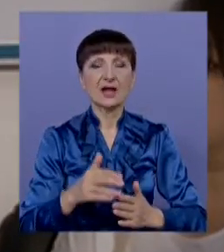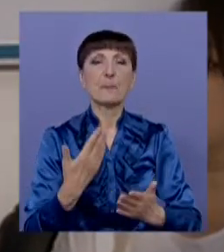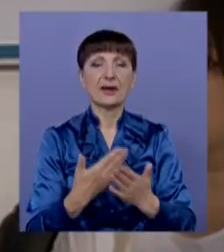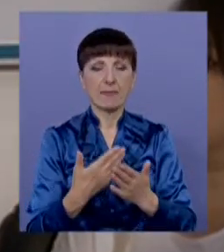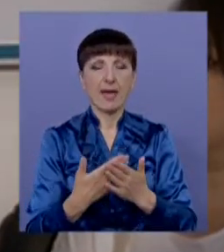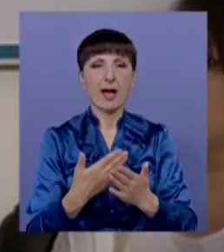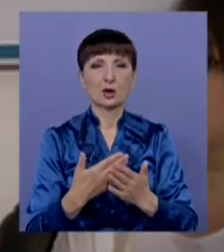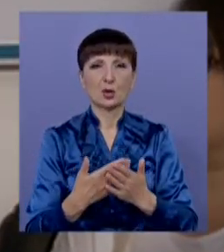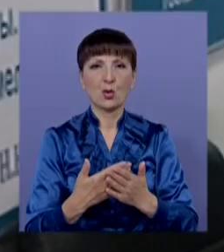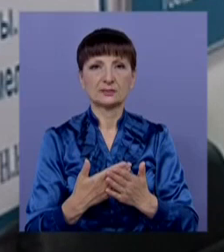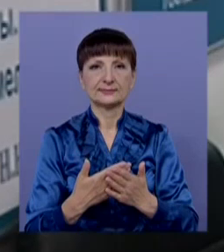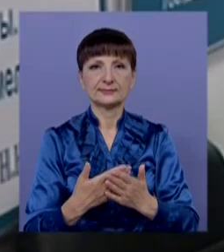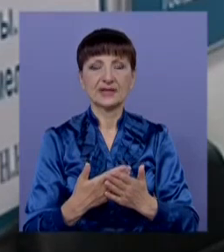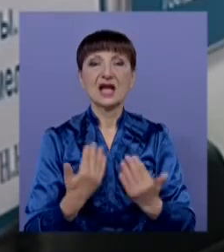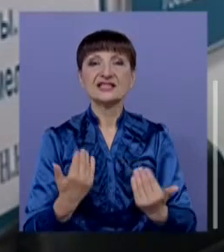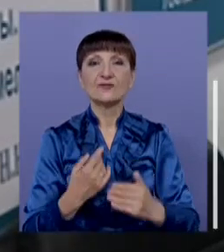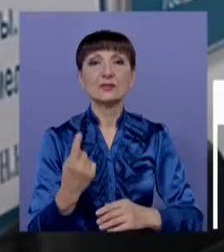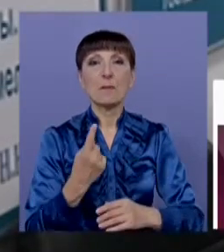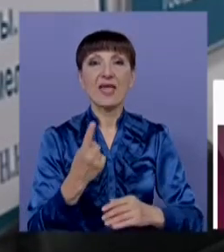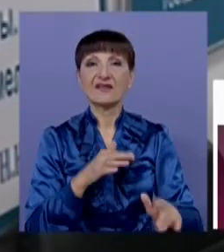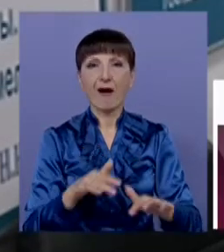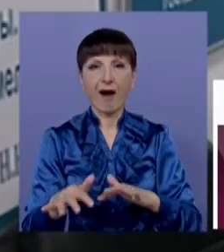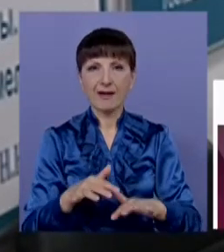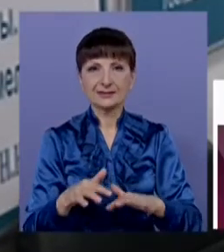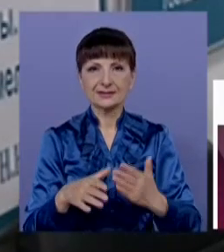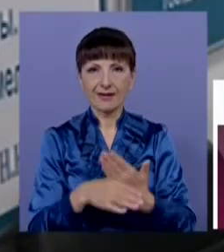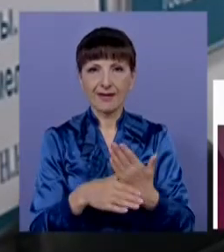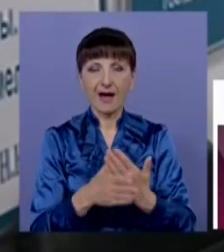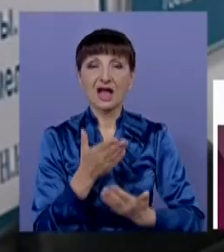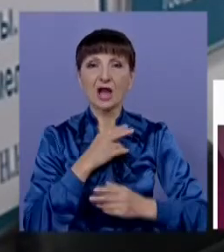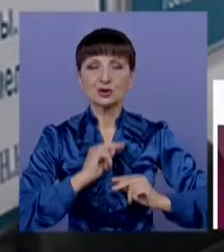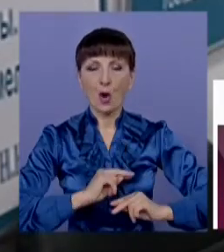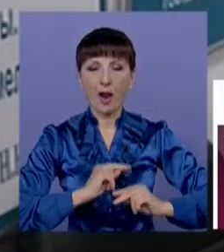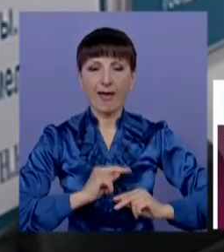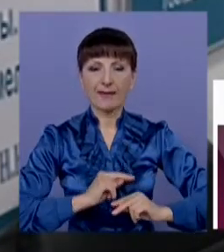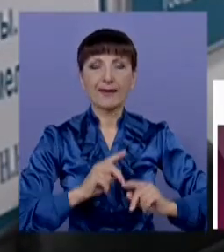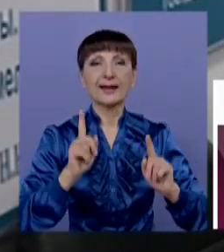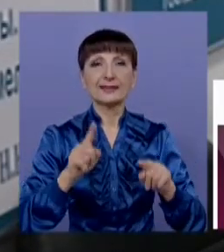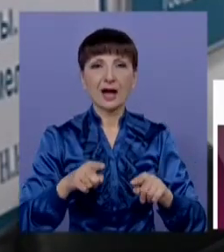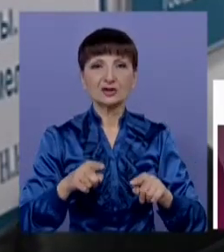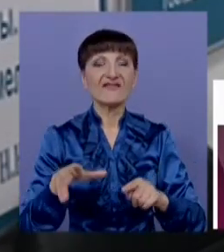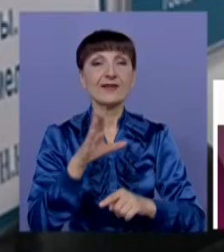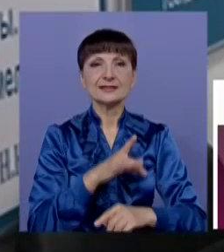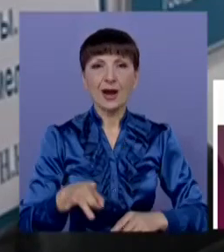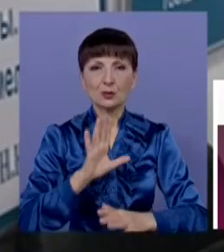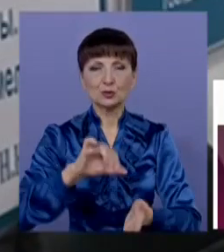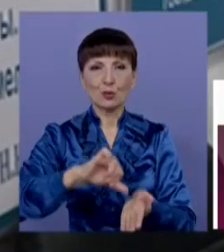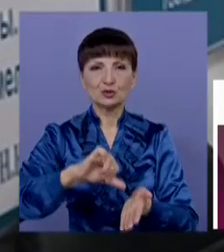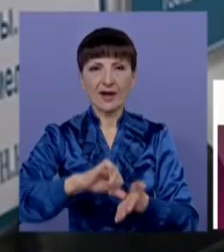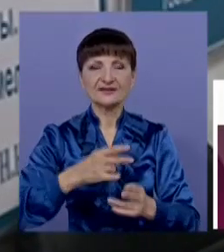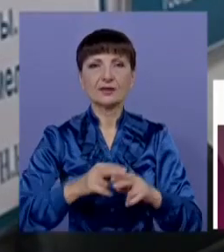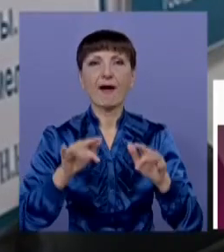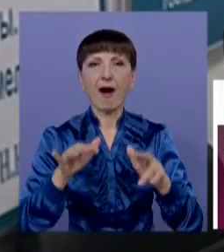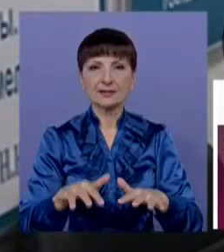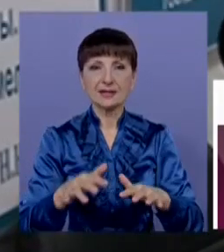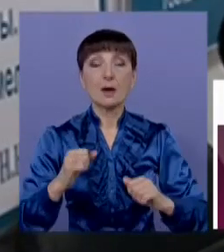это минимум. Сегодня первая, да, акция. Мои коллеги, а также весь район будет участвовать в данной акции.